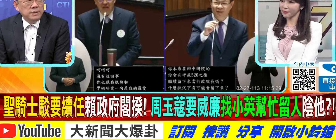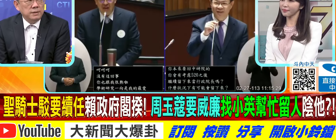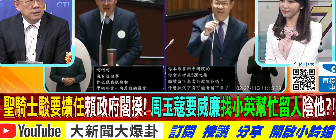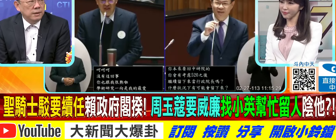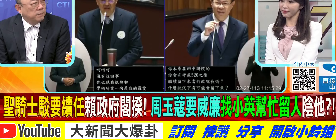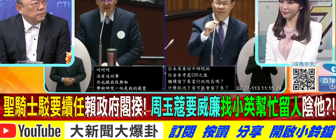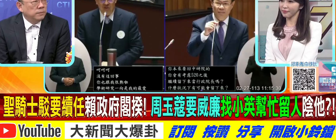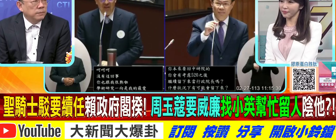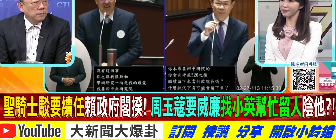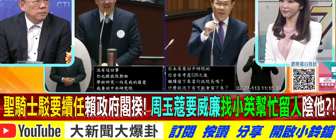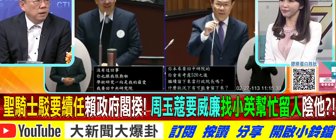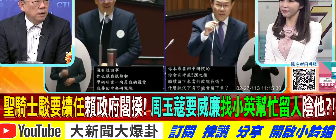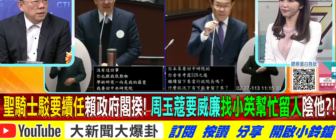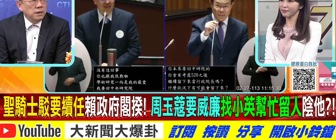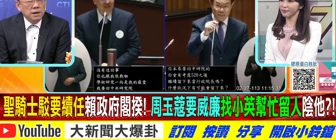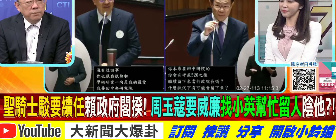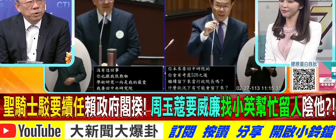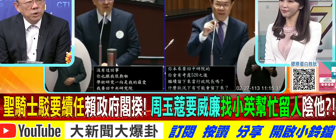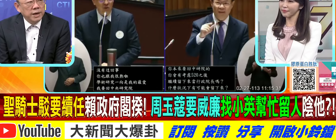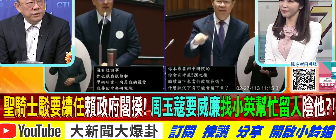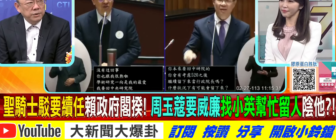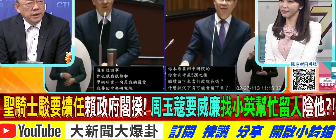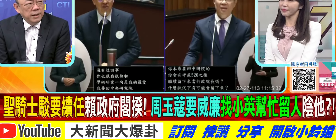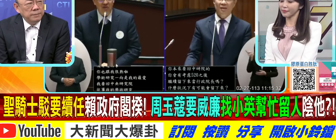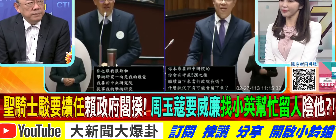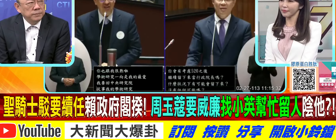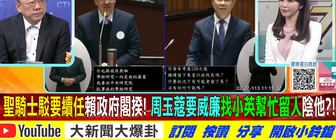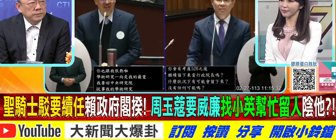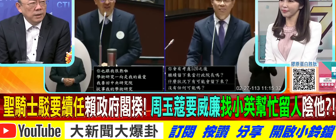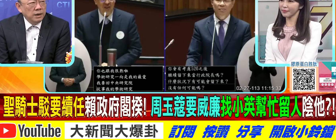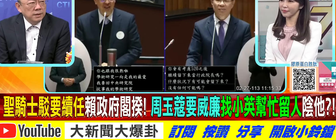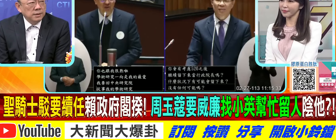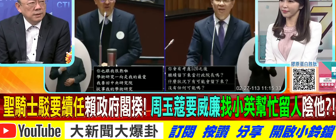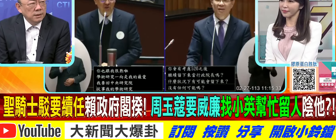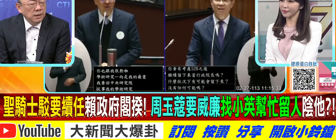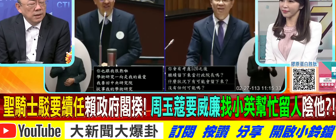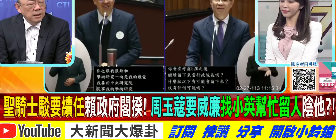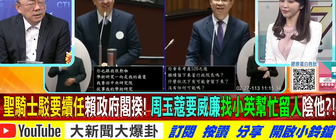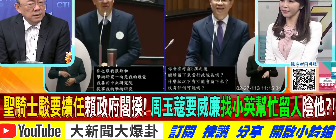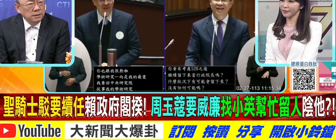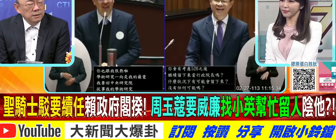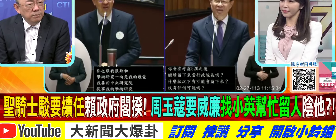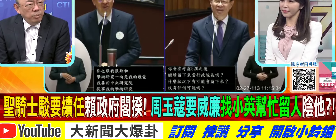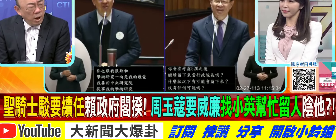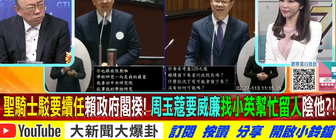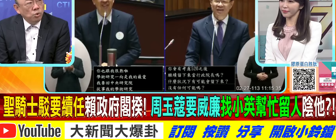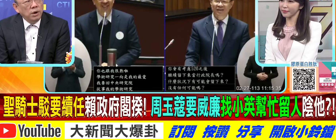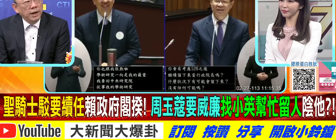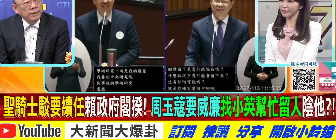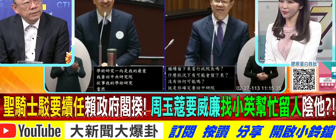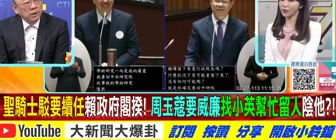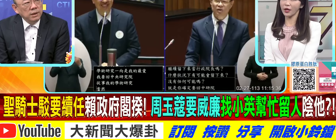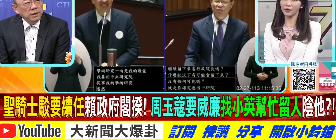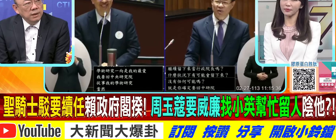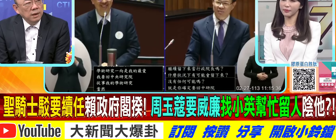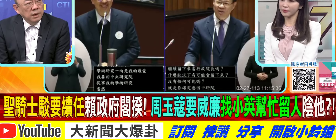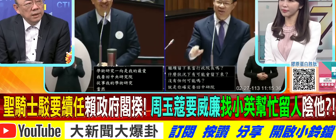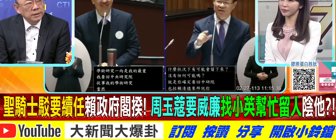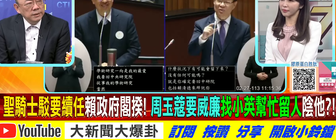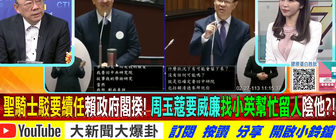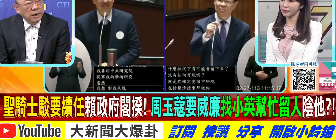没有关系的。那这个人也不会做太久了，啊，可是不好做了，所